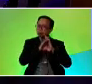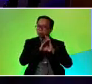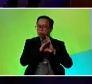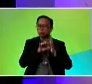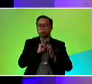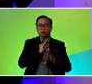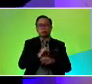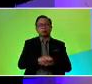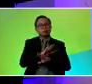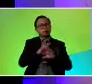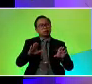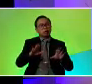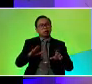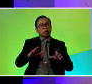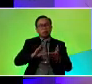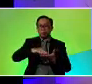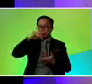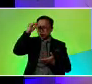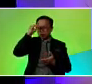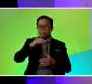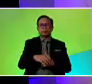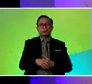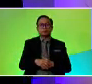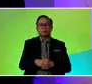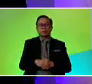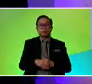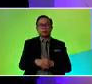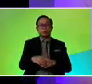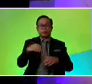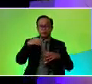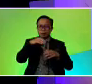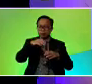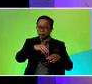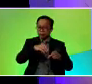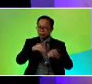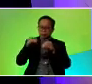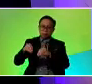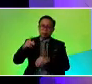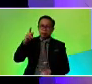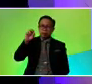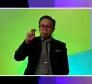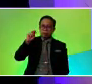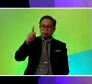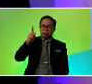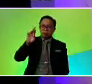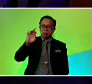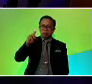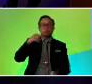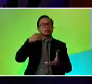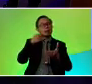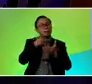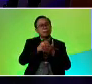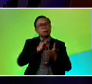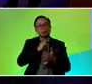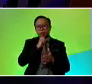tak belajar dan sebagainya untuk ini pasang konkrik ya sebagainya itulah sampai saya itu baik Itulah